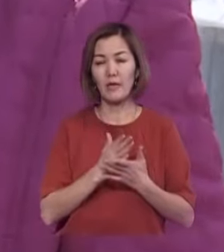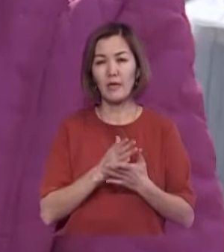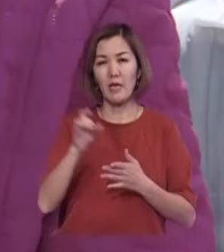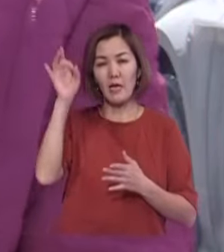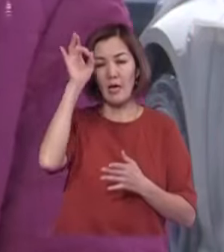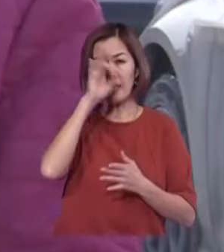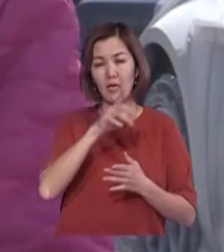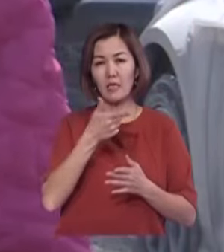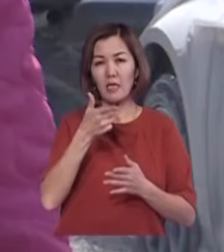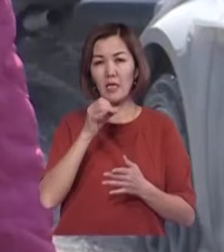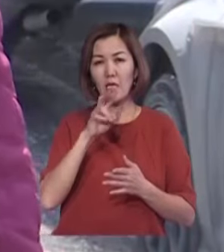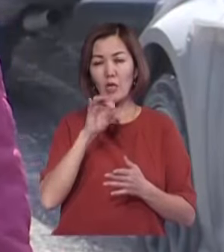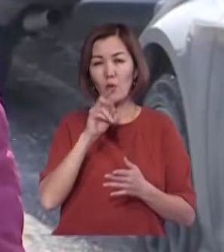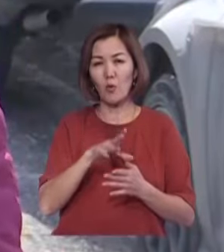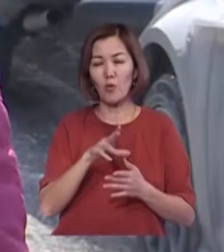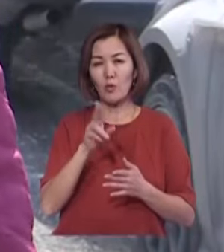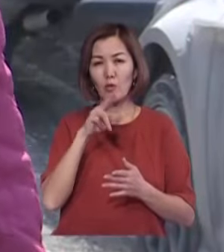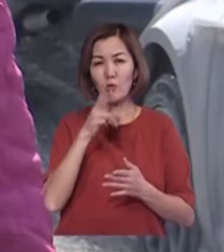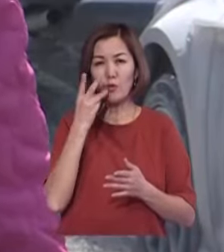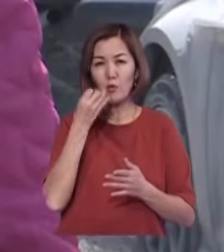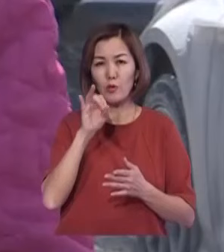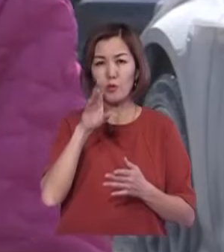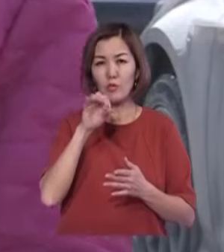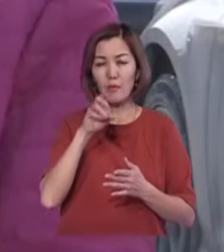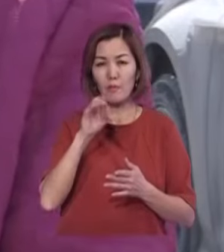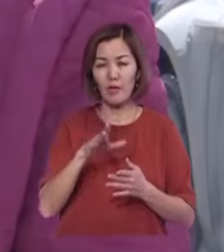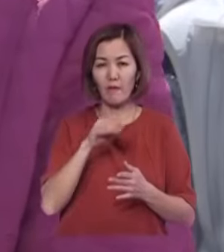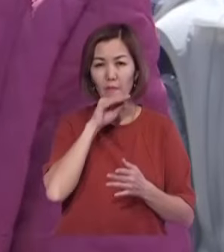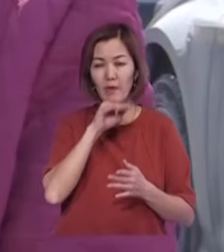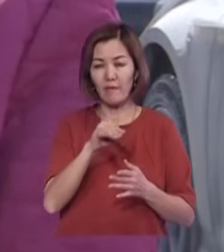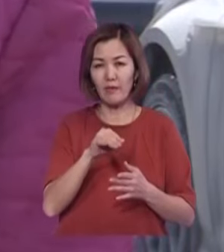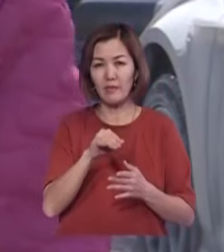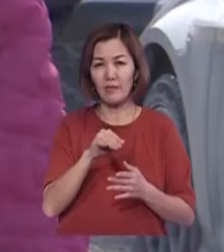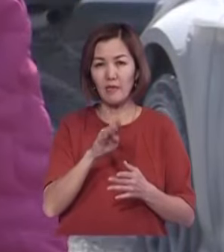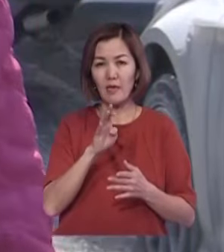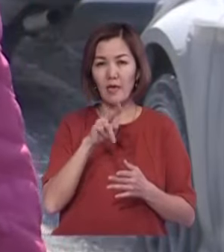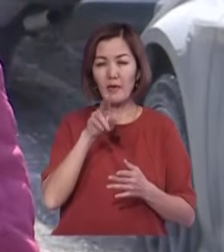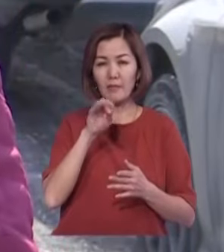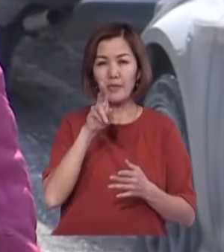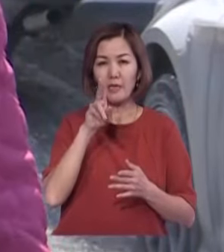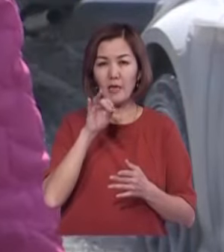атақты геолог Дубек Дүйсенбеков, профессор Қантай Абдукаримова,